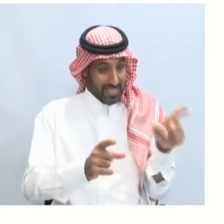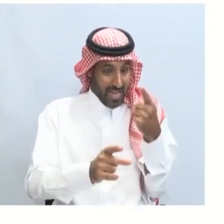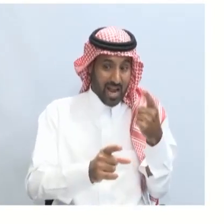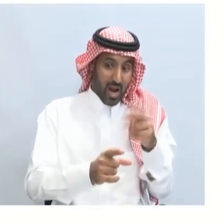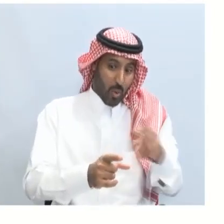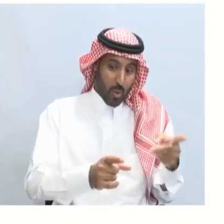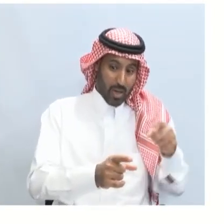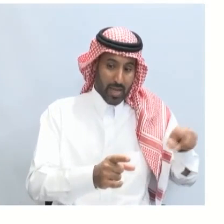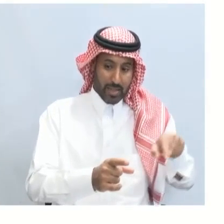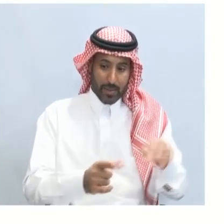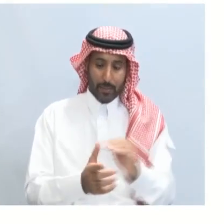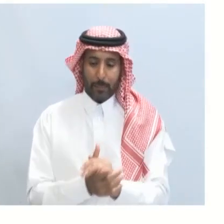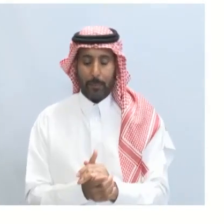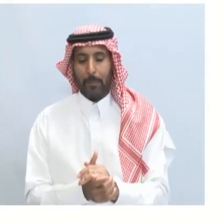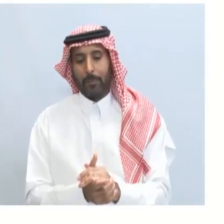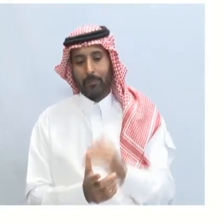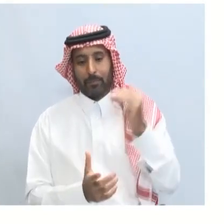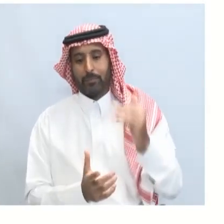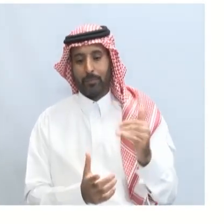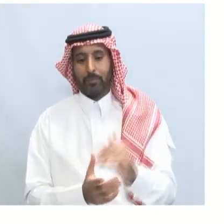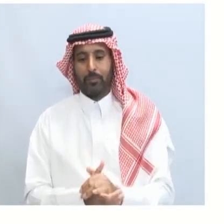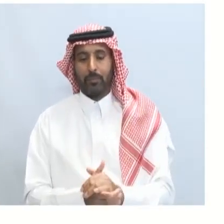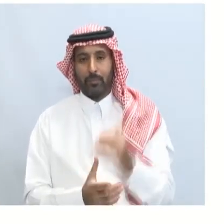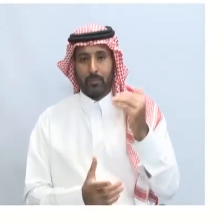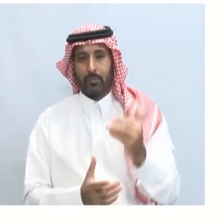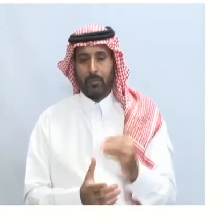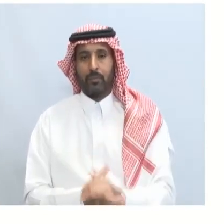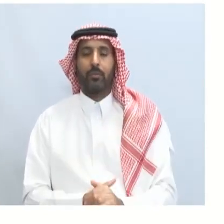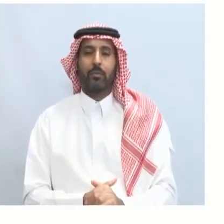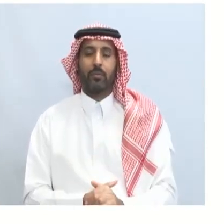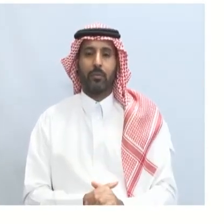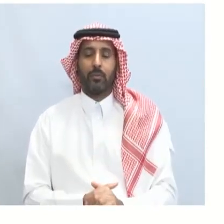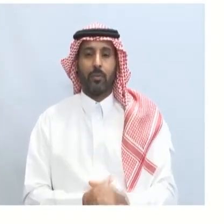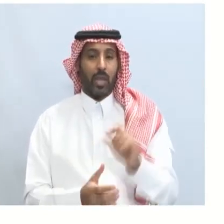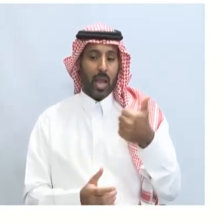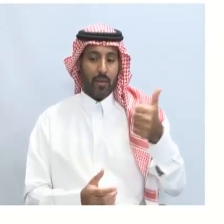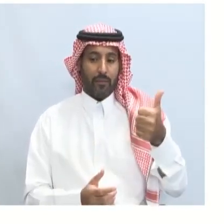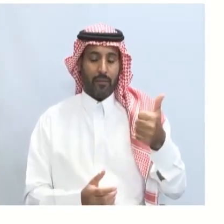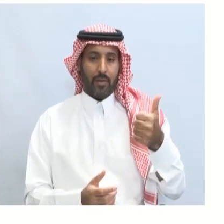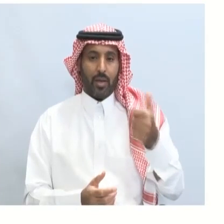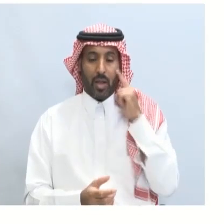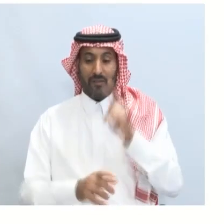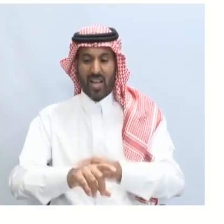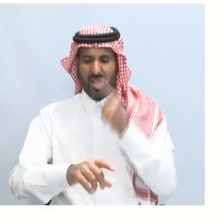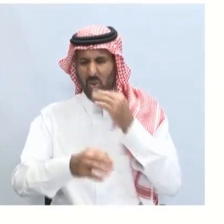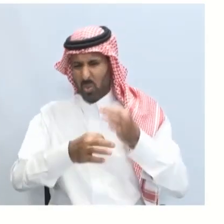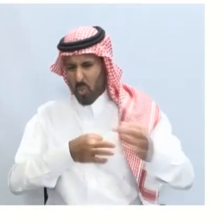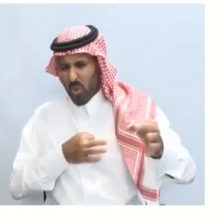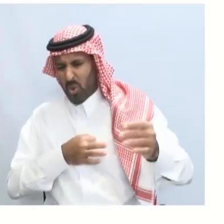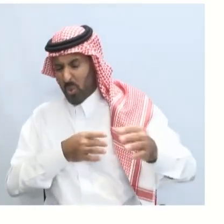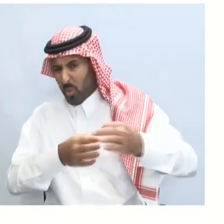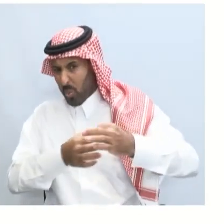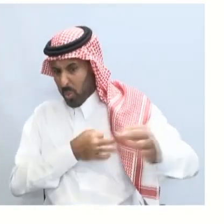امام العباره الصحيحه وكلمه خطا امام العباره الخاطئه فيما يلي الف لفتره طويله